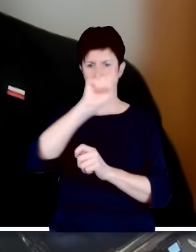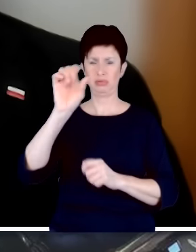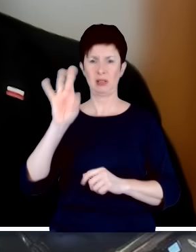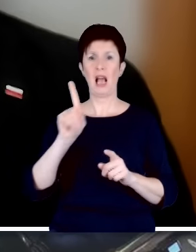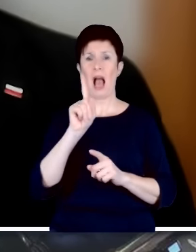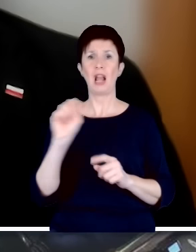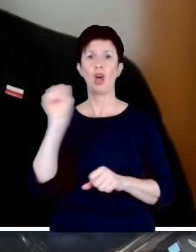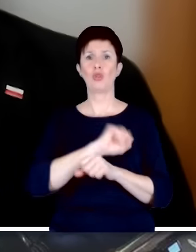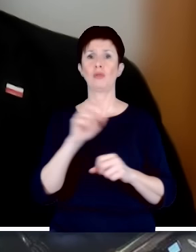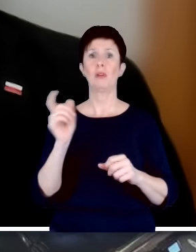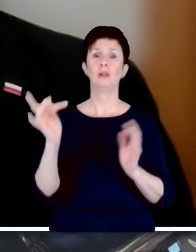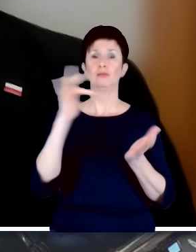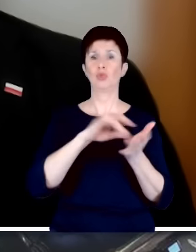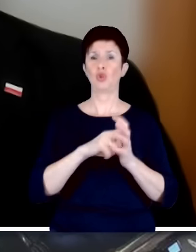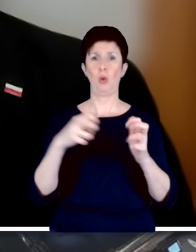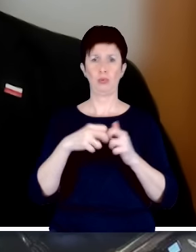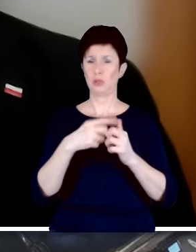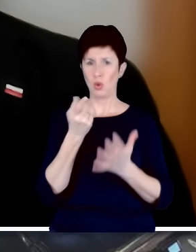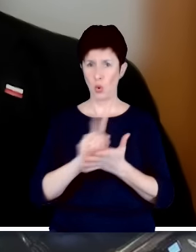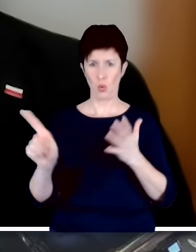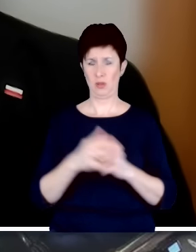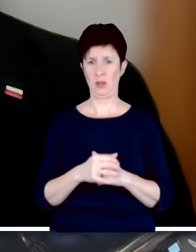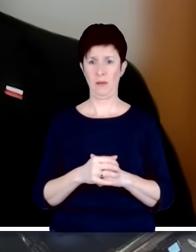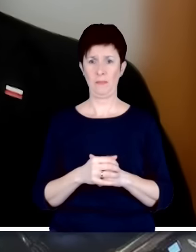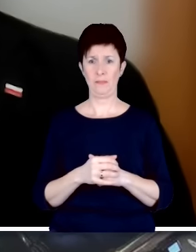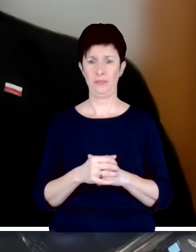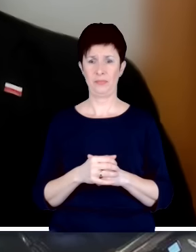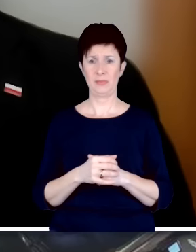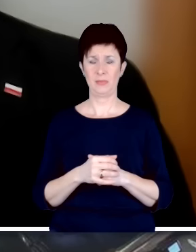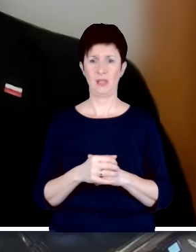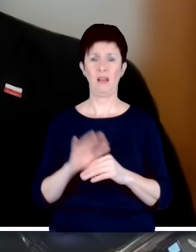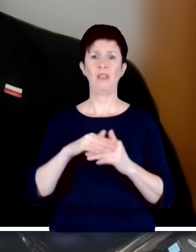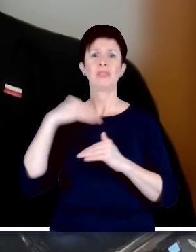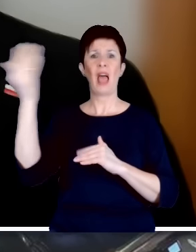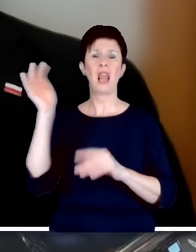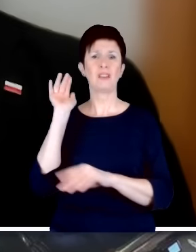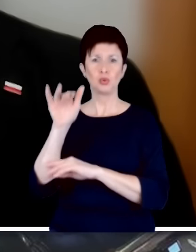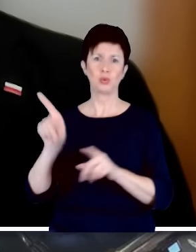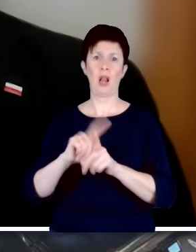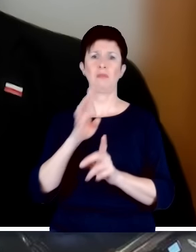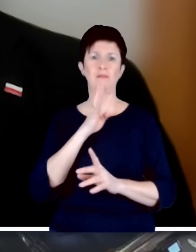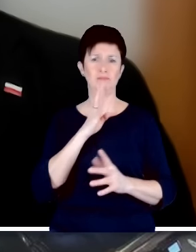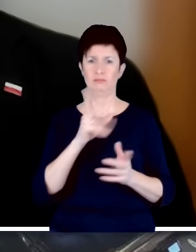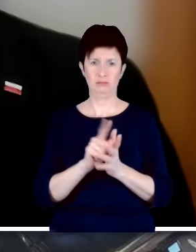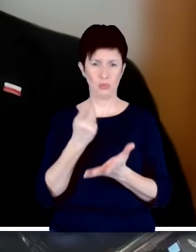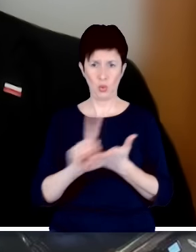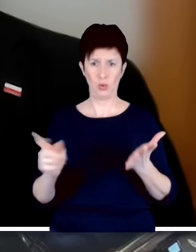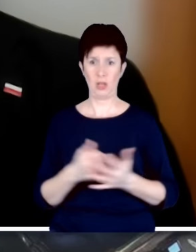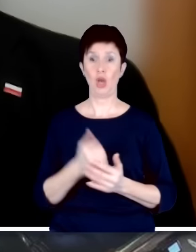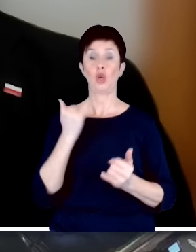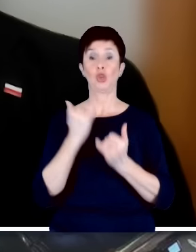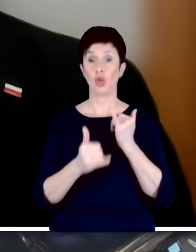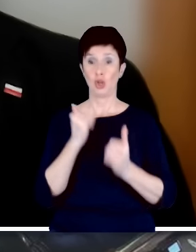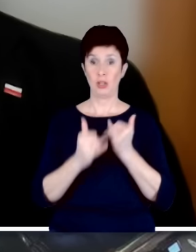przykład nie poleci, nie mówiąc już o destynacjach na Dalekim Wschodzie czy w Stanach Zjednoczonych. Więc jeżeli chce